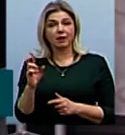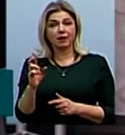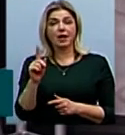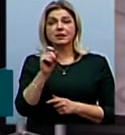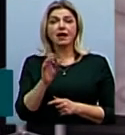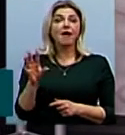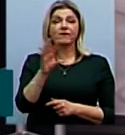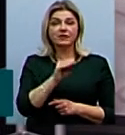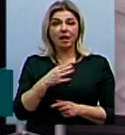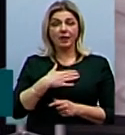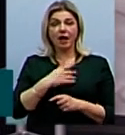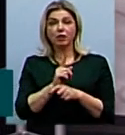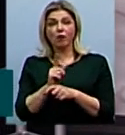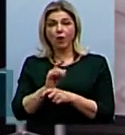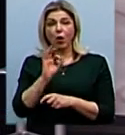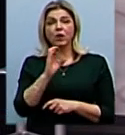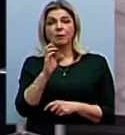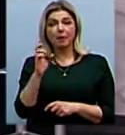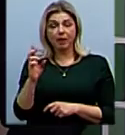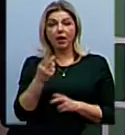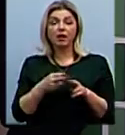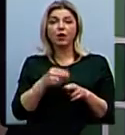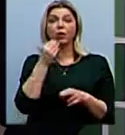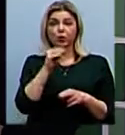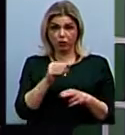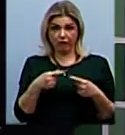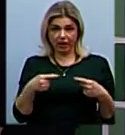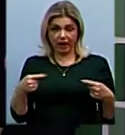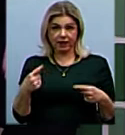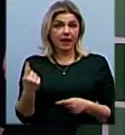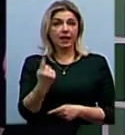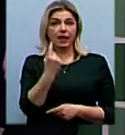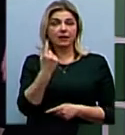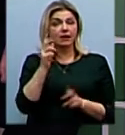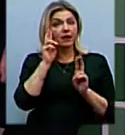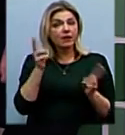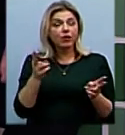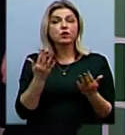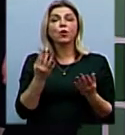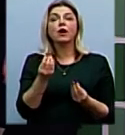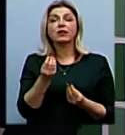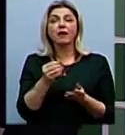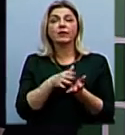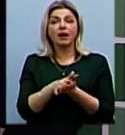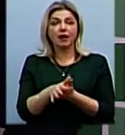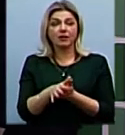за всіма начебто параметрами ОСББ це кращий варіант. Єдине, це невідомо, скільки грошей